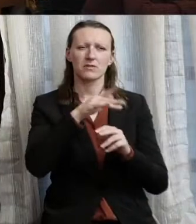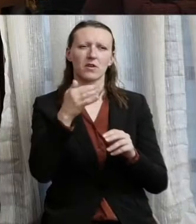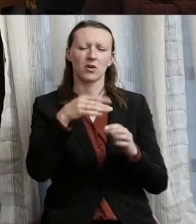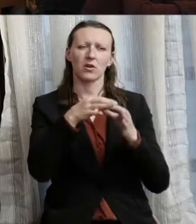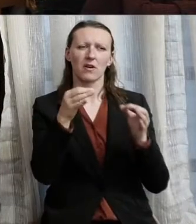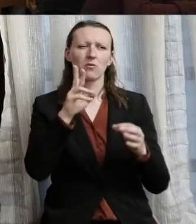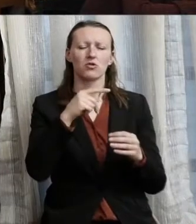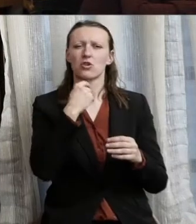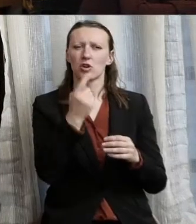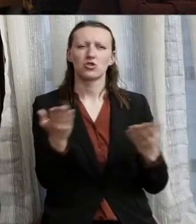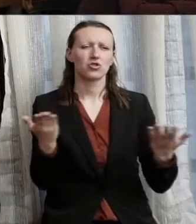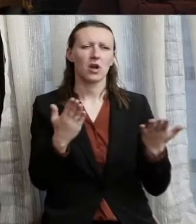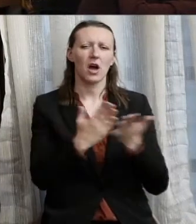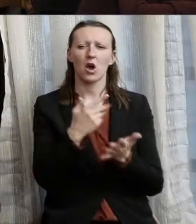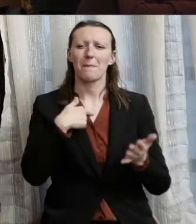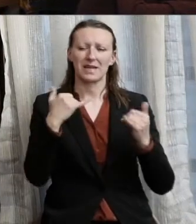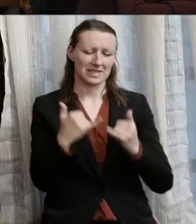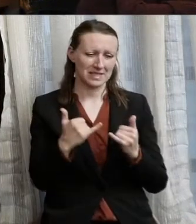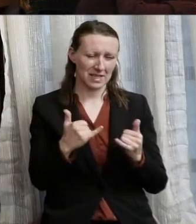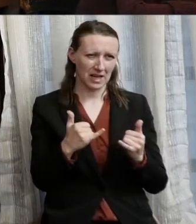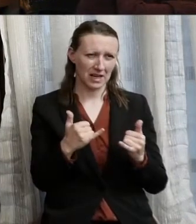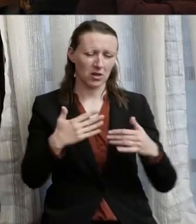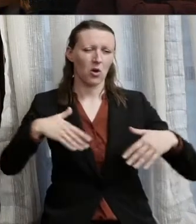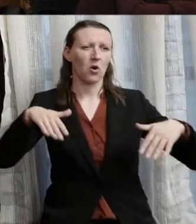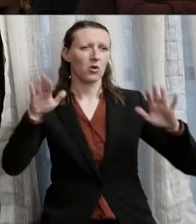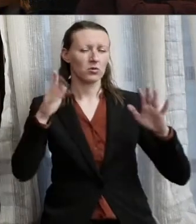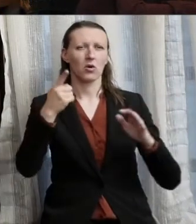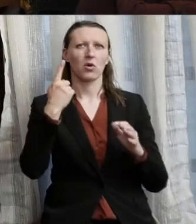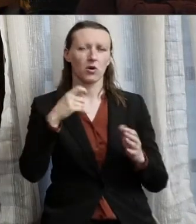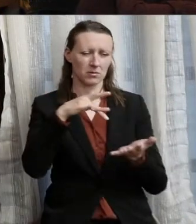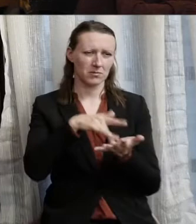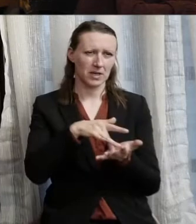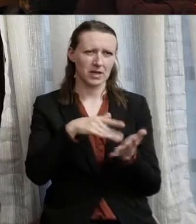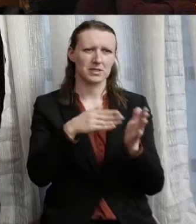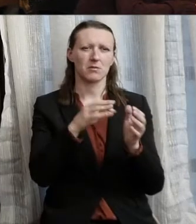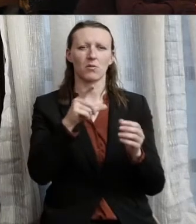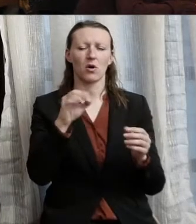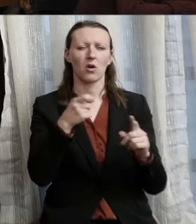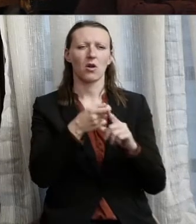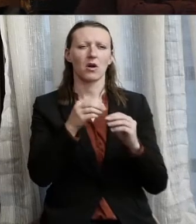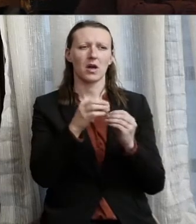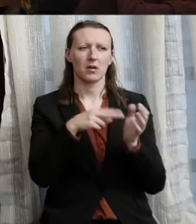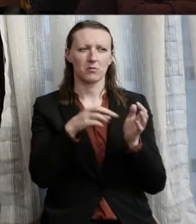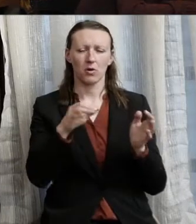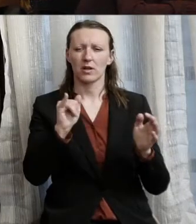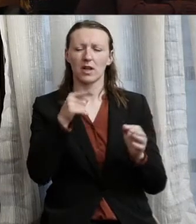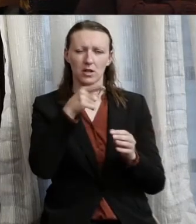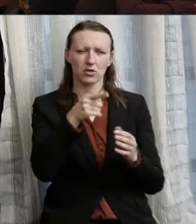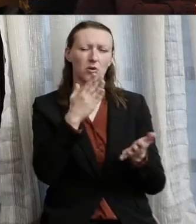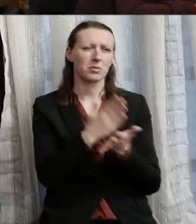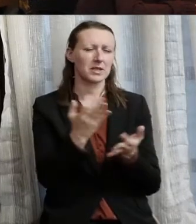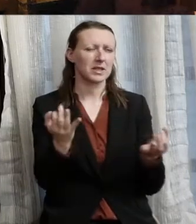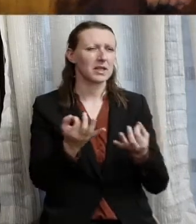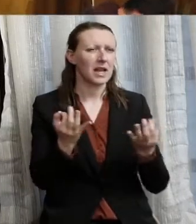svekoliko javnosti može reći što ako mi sada, recimo, odustanemo od lokacije Molo Carbone? Da li će to